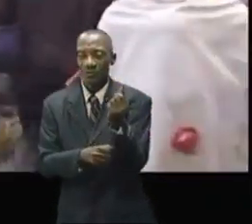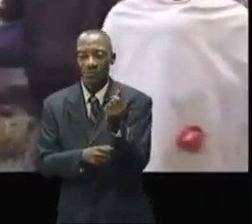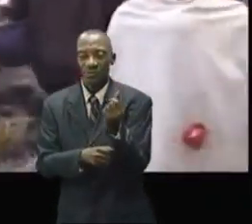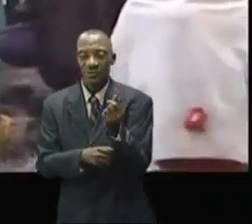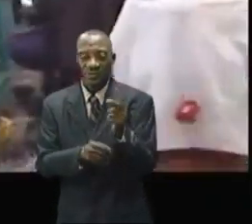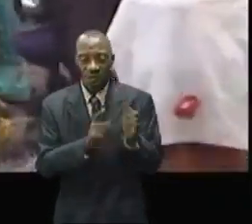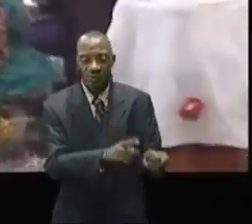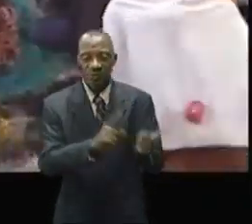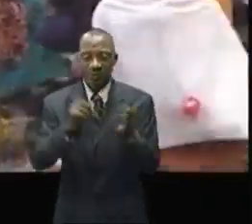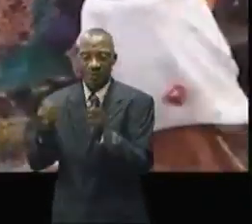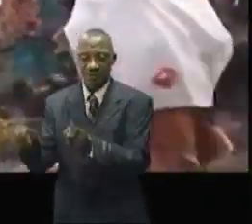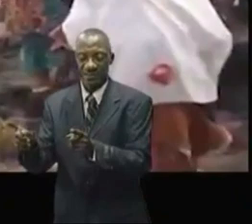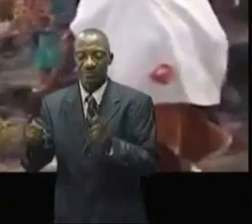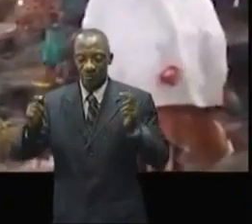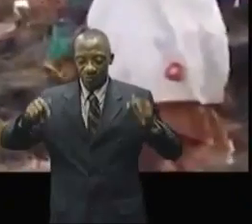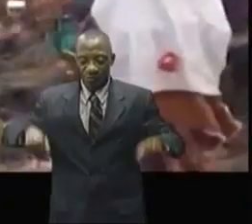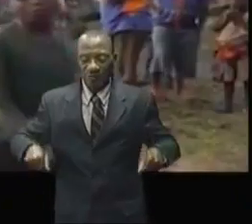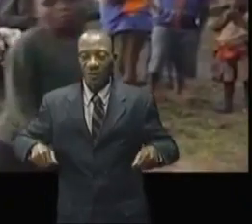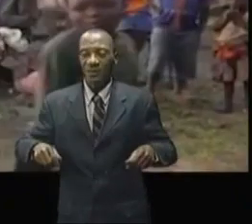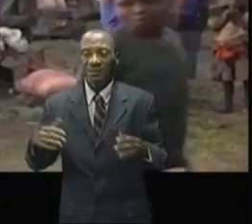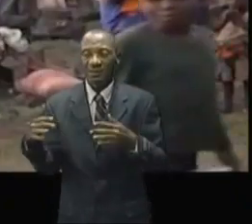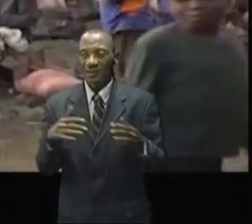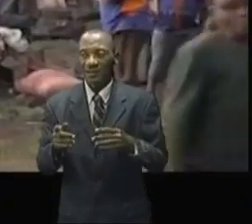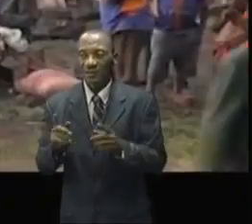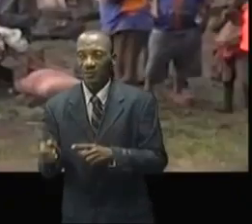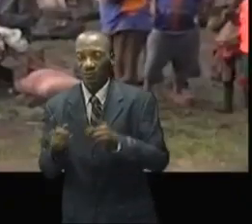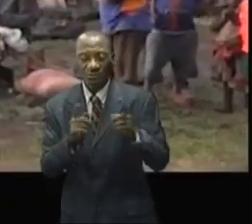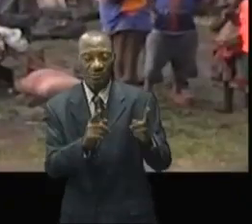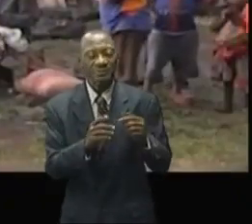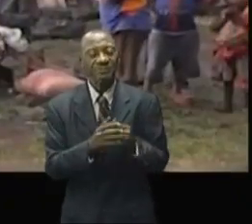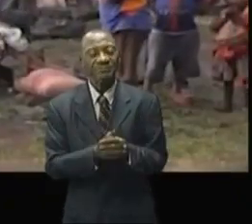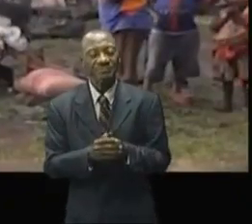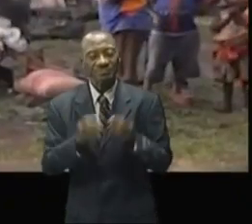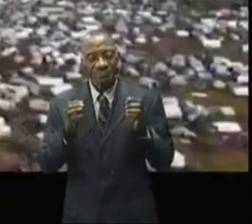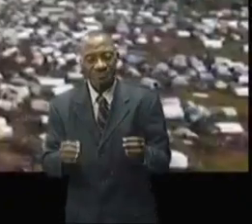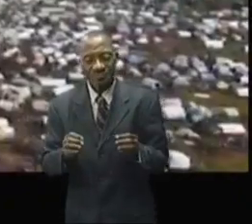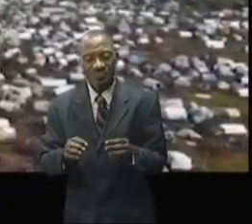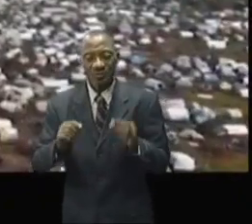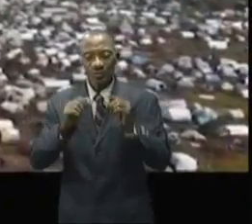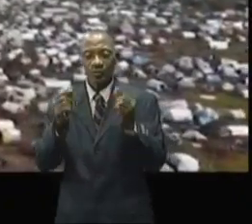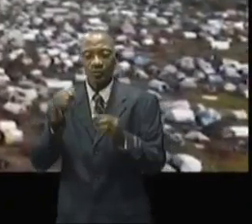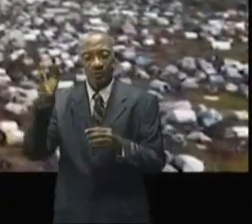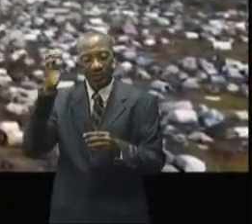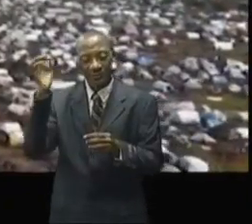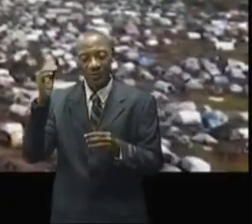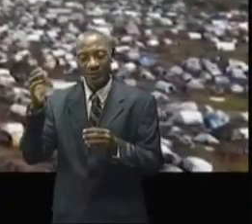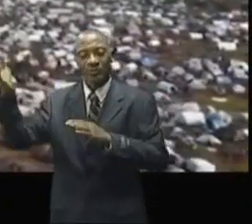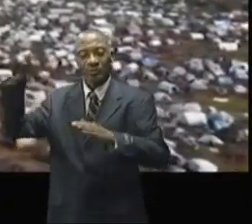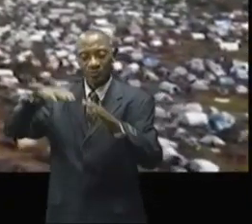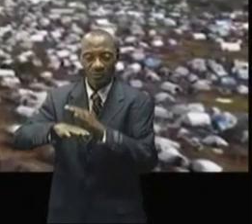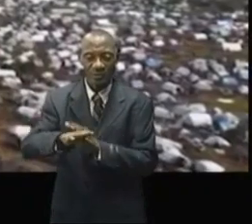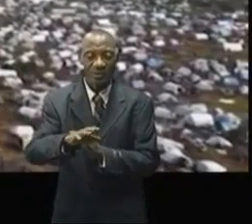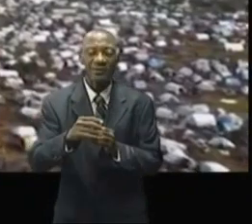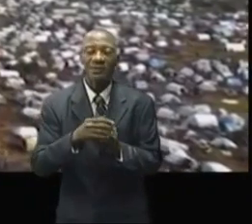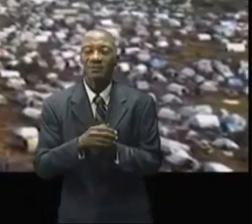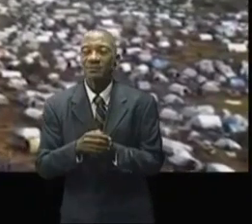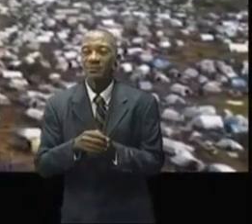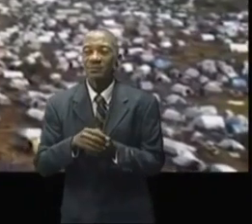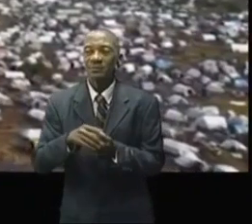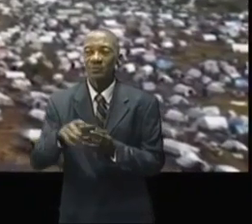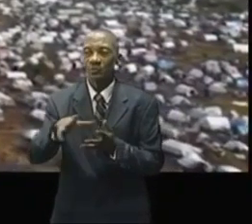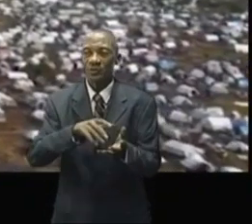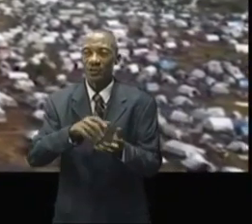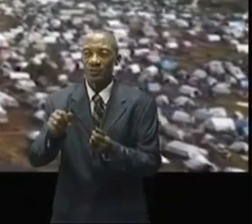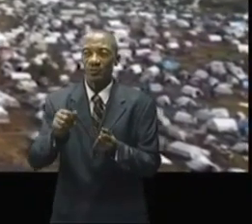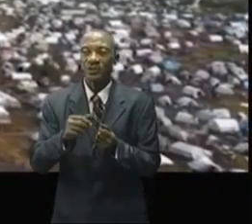du centre commercial de Boulé, dans la chefferie de Bahema Badjere, territoire de Djougou. Il va de soi